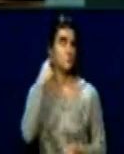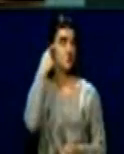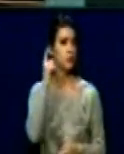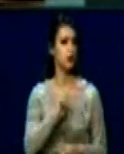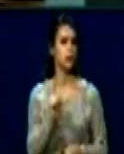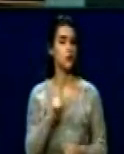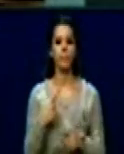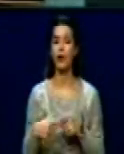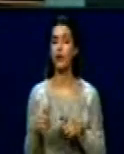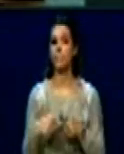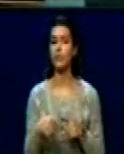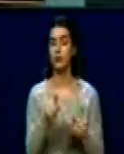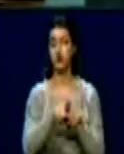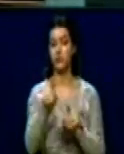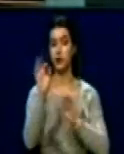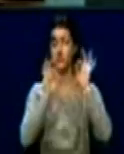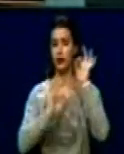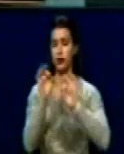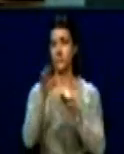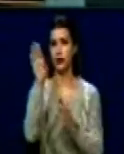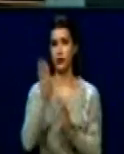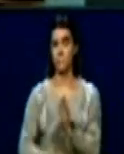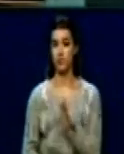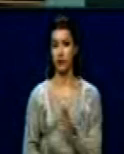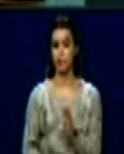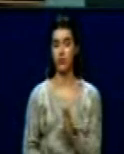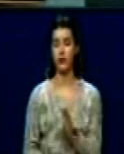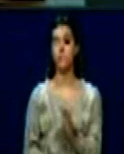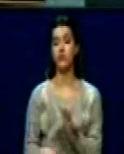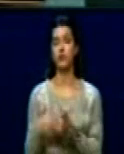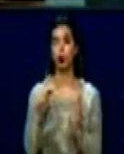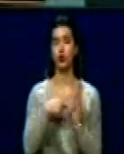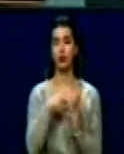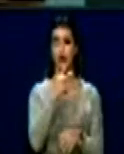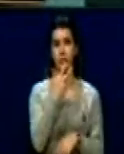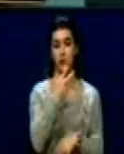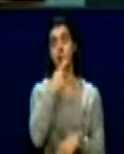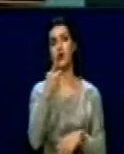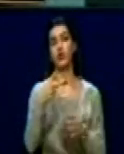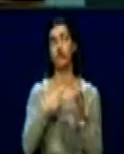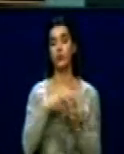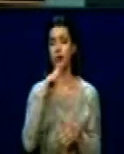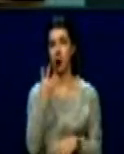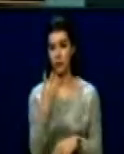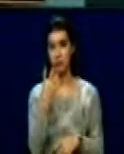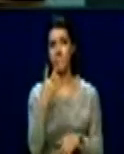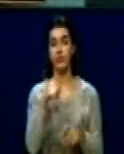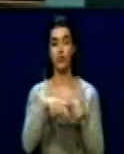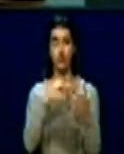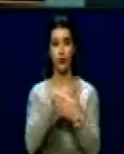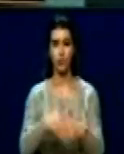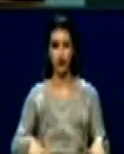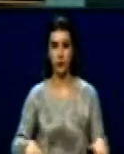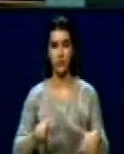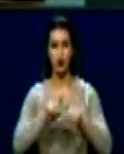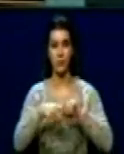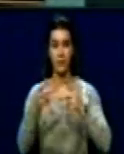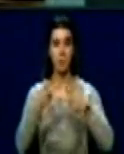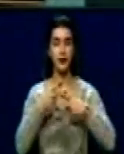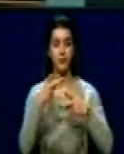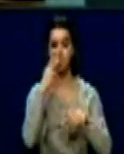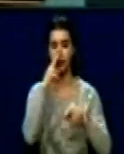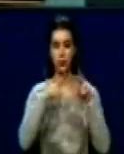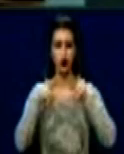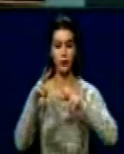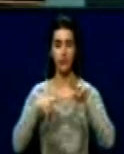rënje e përqindjes krahasuar me vitin 2013 për vitin 2014, tet hyrat doganore në fakt nuk i atribuohet